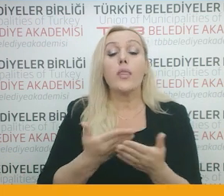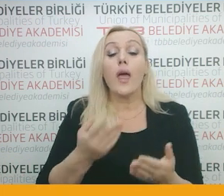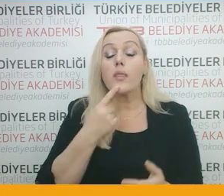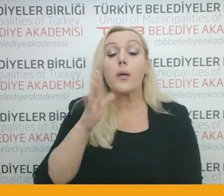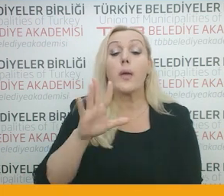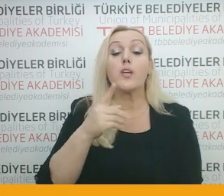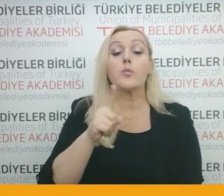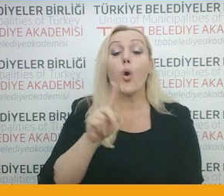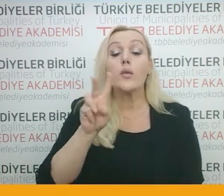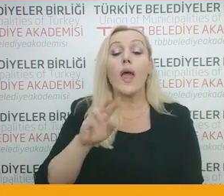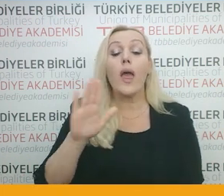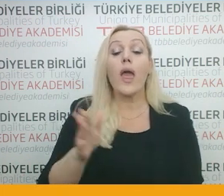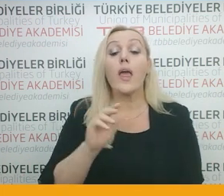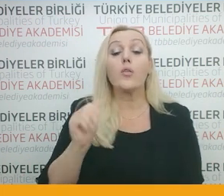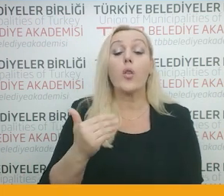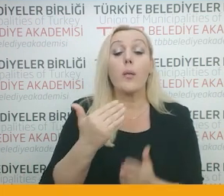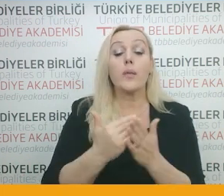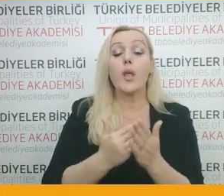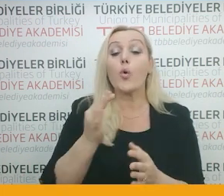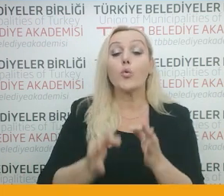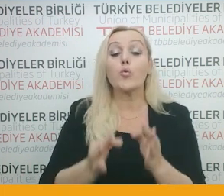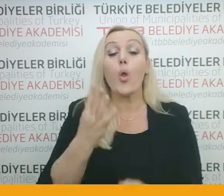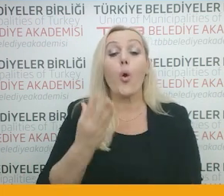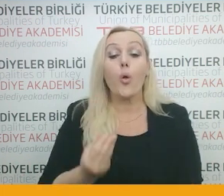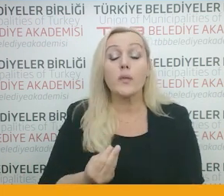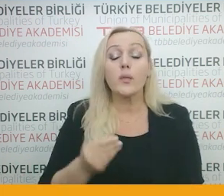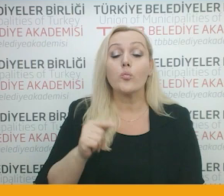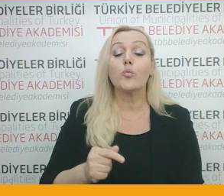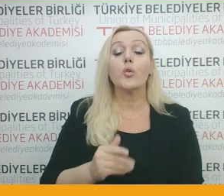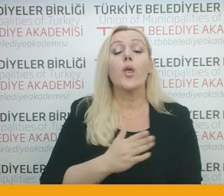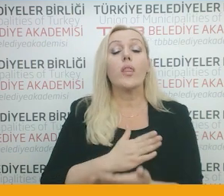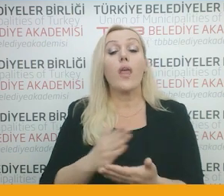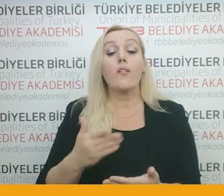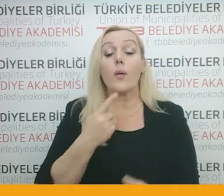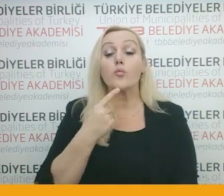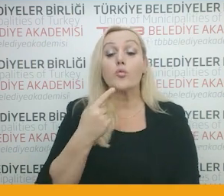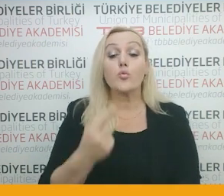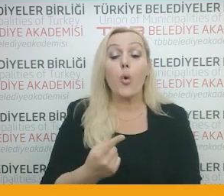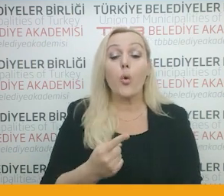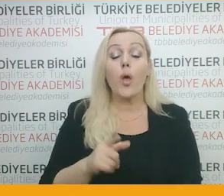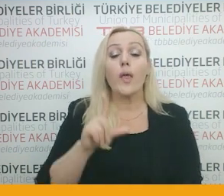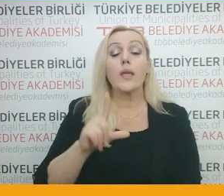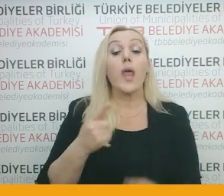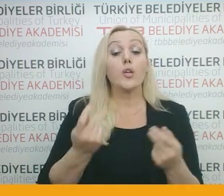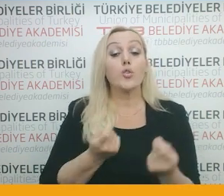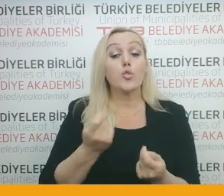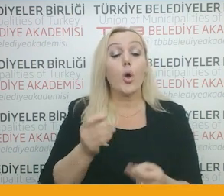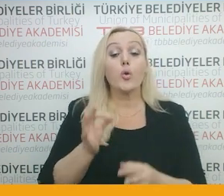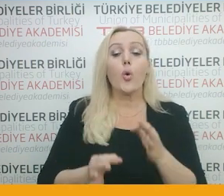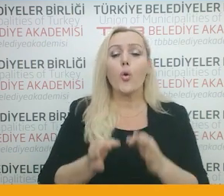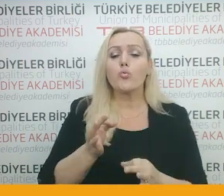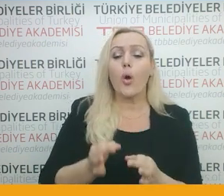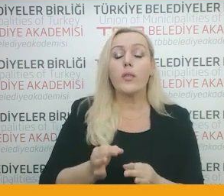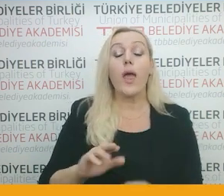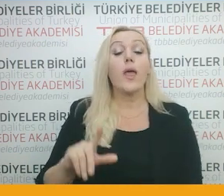önemli sacayaklarından birisi kontrol kavramıydı. Burada sık sık üzerine duruyor. Gerek iş kontrol